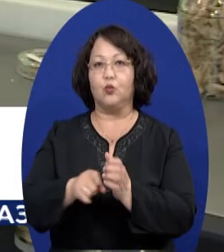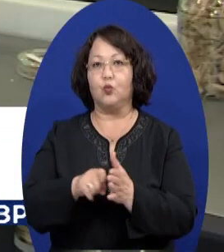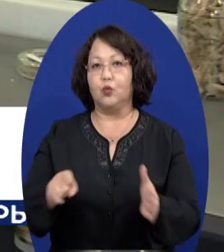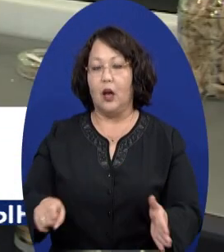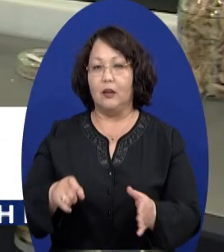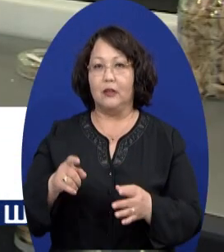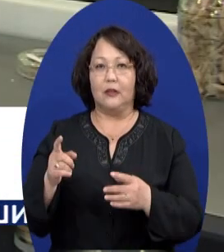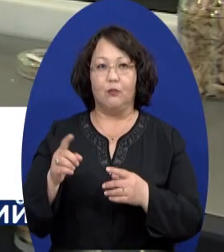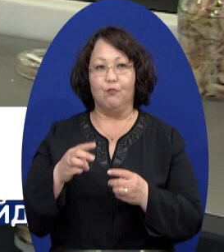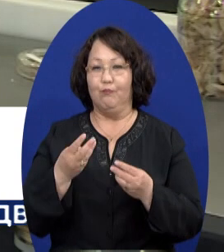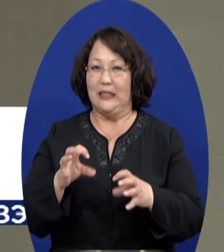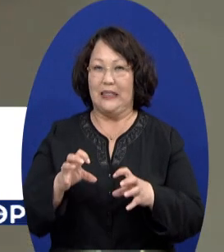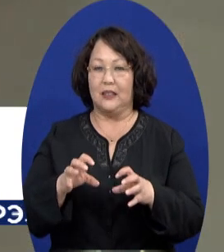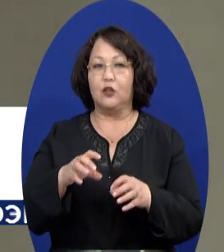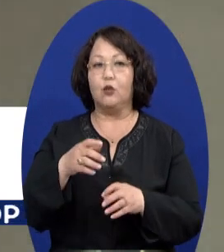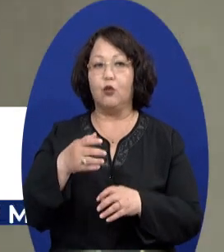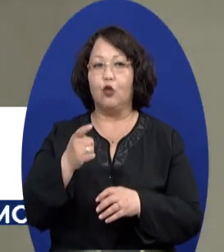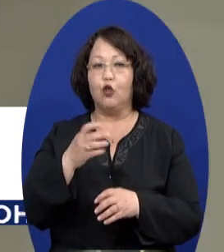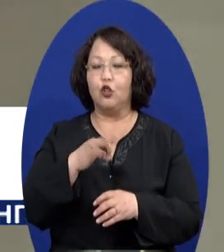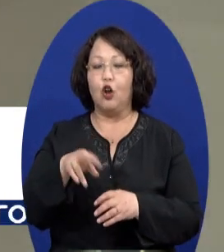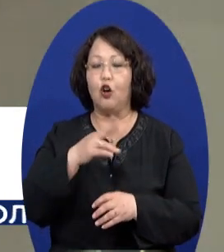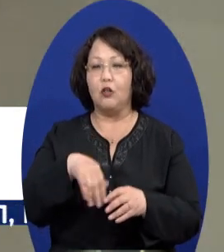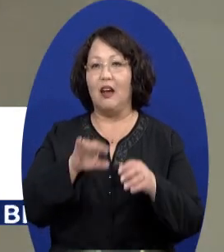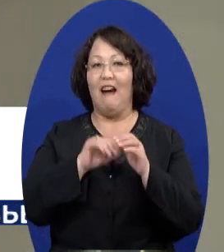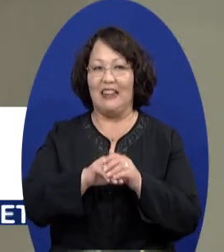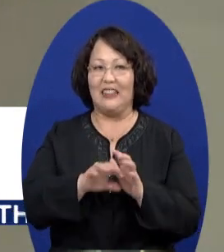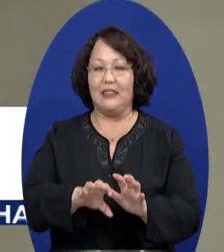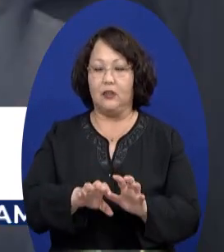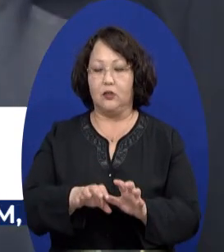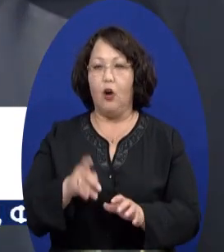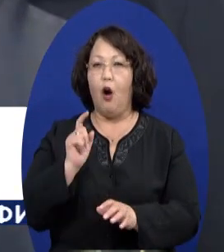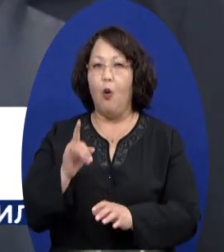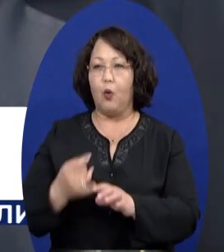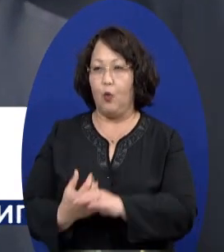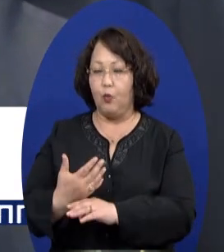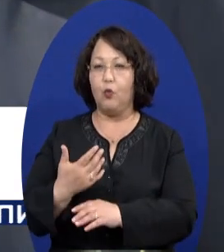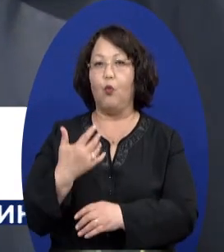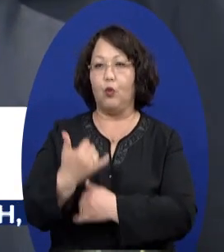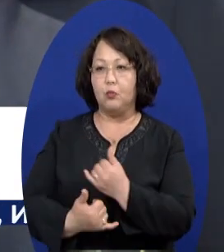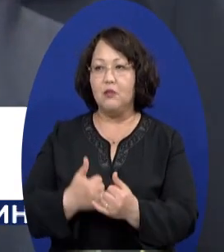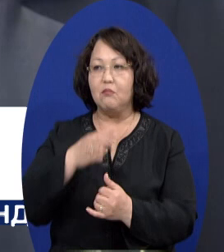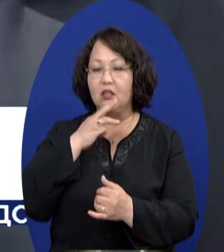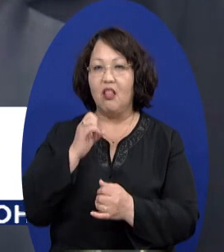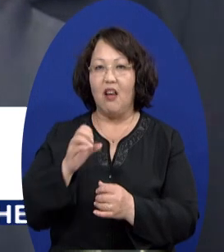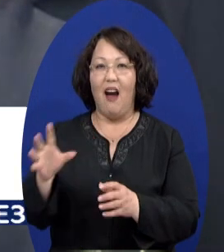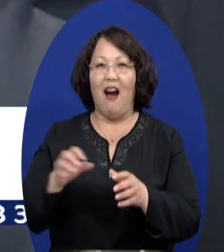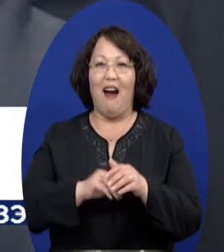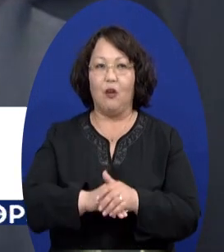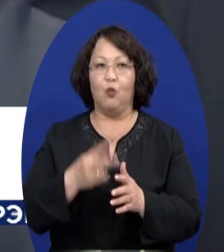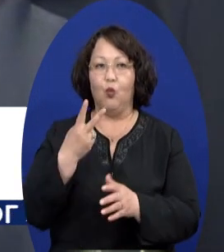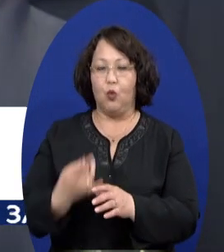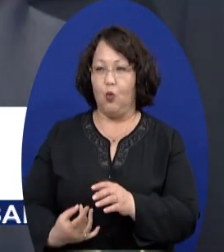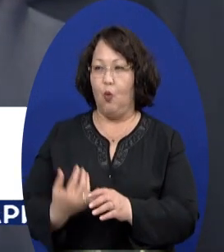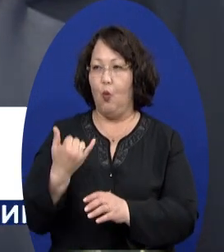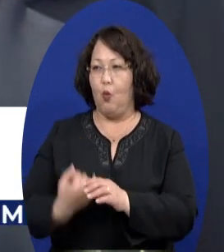хөлдөөгөө хадгалдаг ийм арга байж байгаа юм. Тэгэхээр бид нар нэг ховорцсон ургамлынхаа генетик нөөцийг хадгалах. За тэгээд үрийн ургац багтаа жилүүдэд одоо